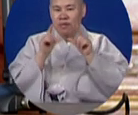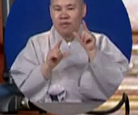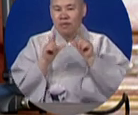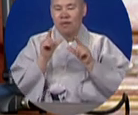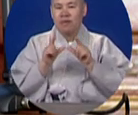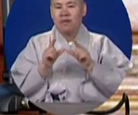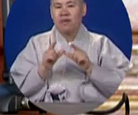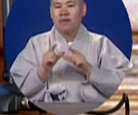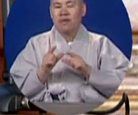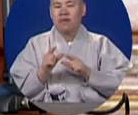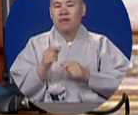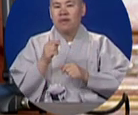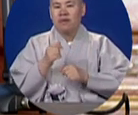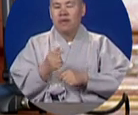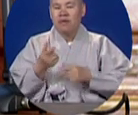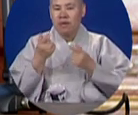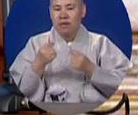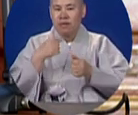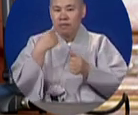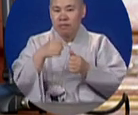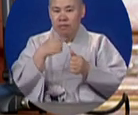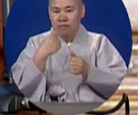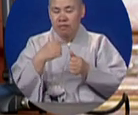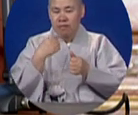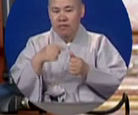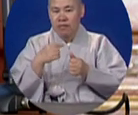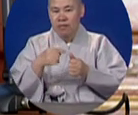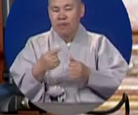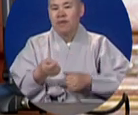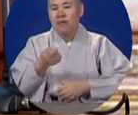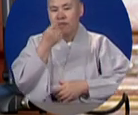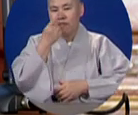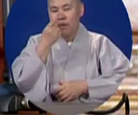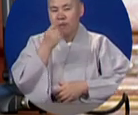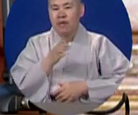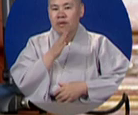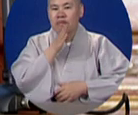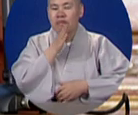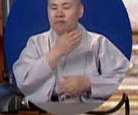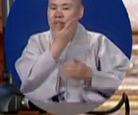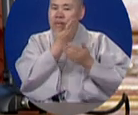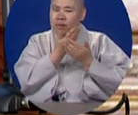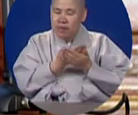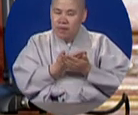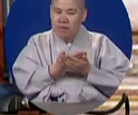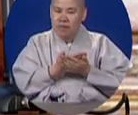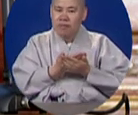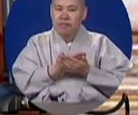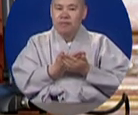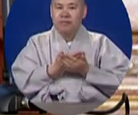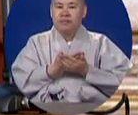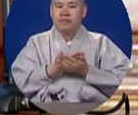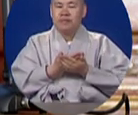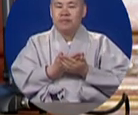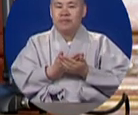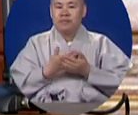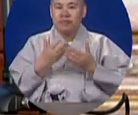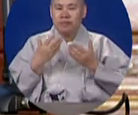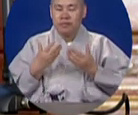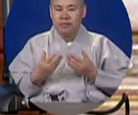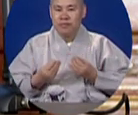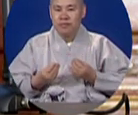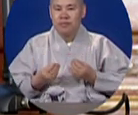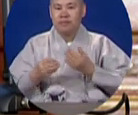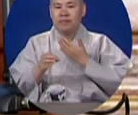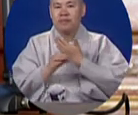이건 다 이런 가르침을 배우는 게 아주 중요합니다 예를 들면 뭐 이런 거